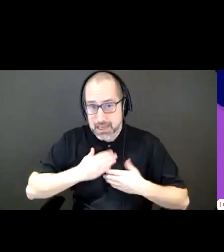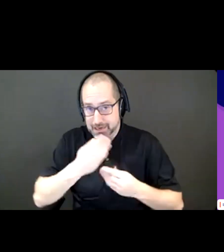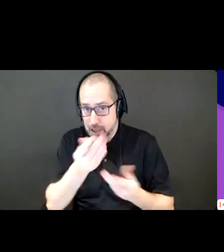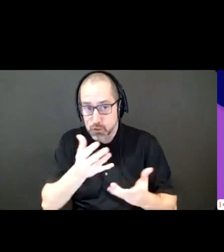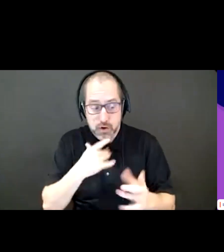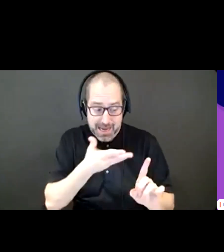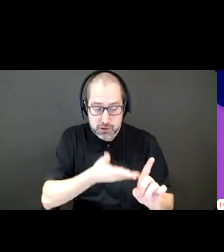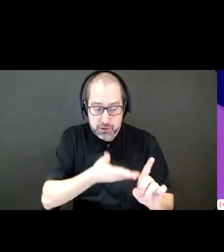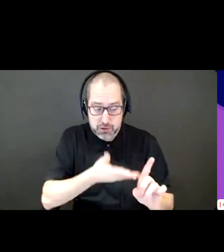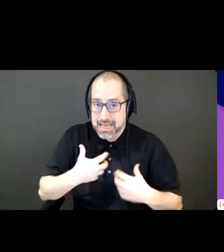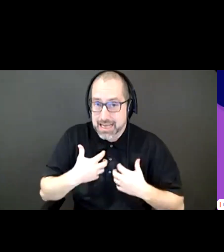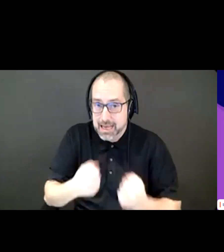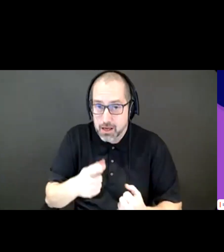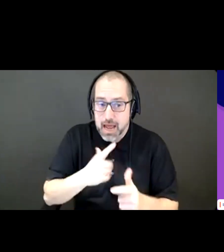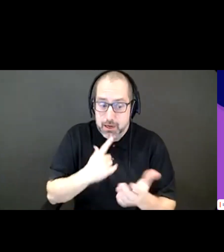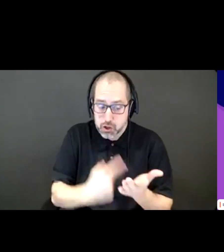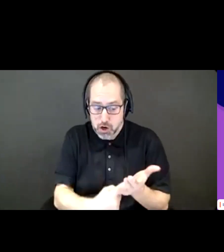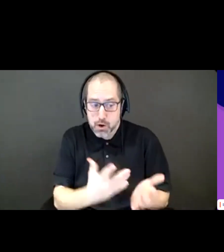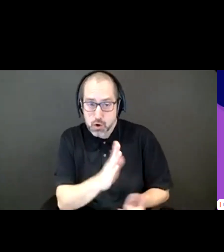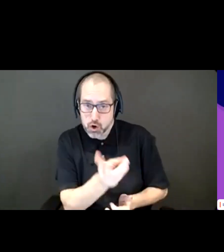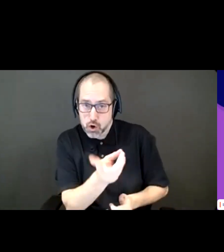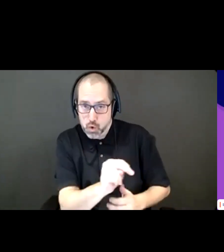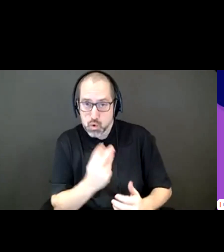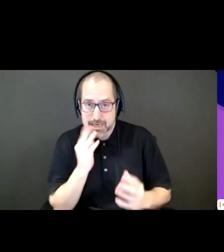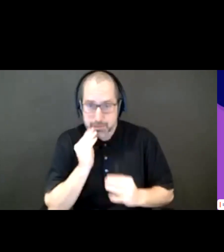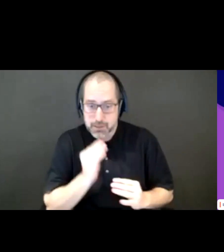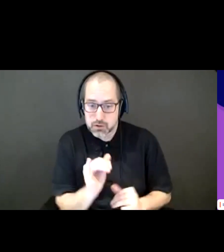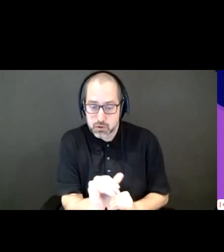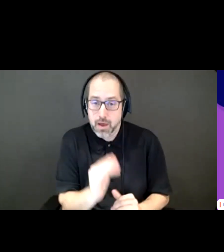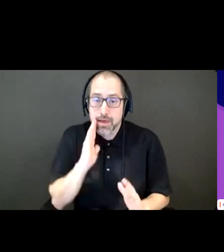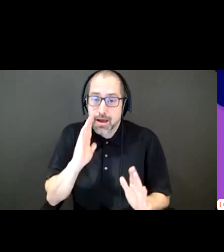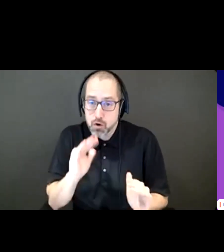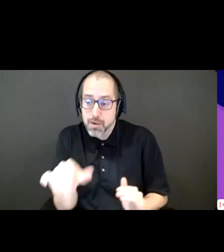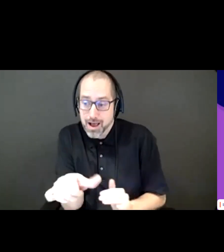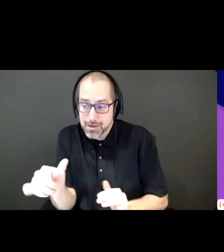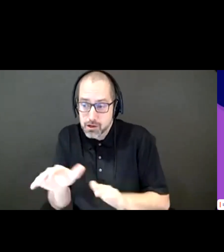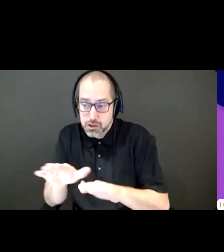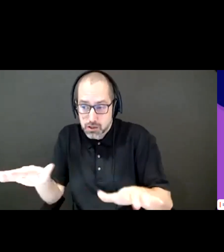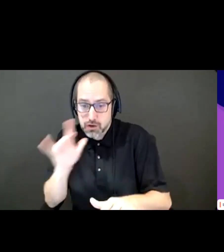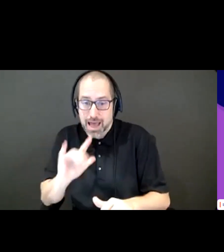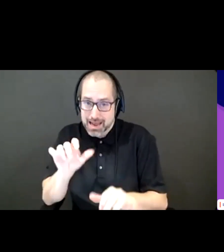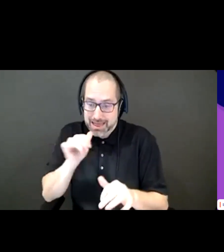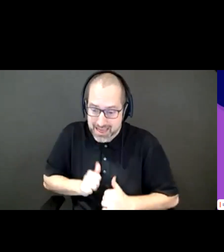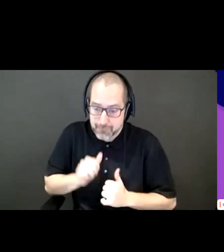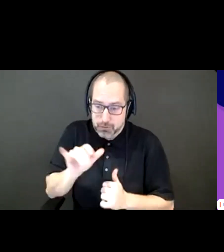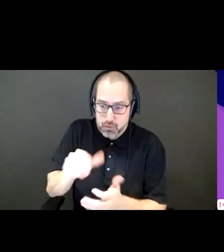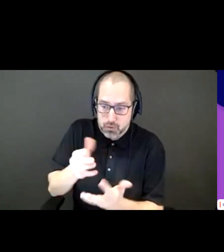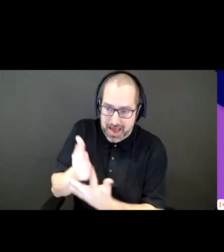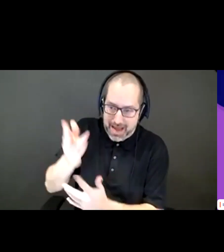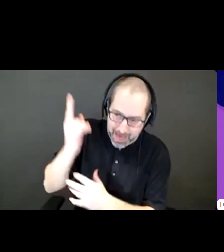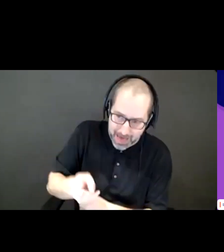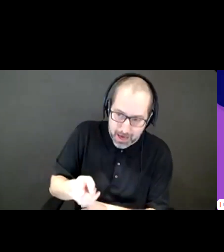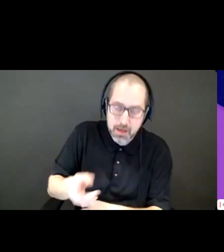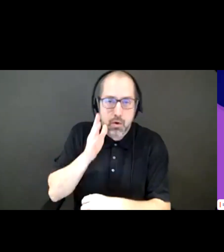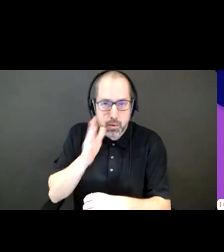l'agresseur mais je peux vous dire que la Pug guérir et qu'elle peut maintenant parler ses propres expériences et j'espère que chaque enfant qui traverse